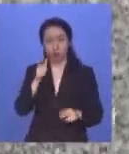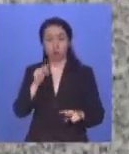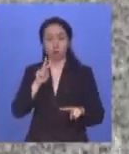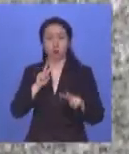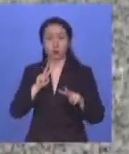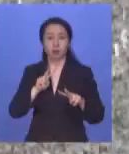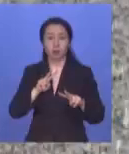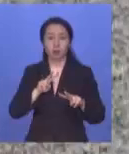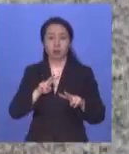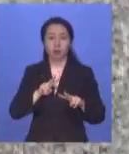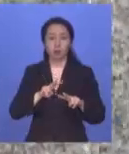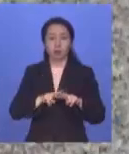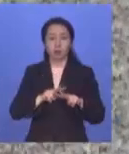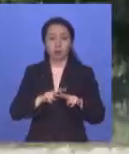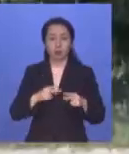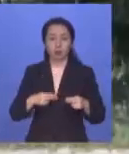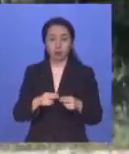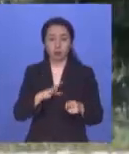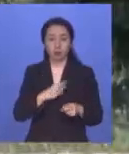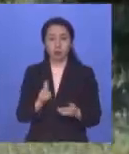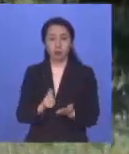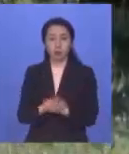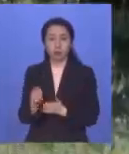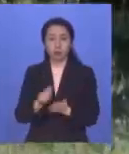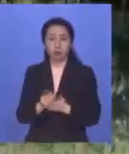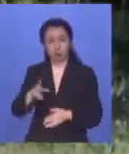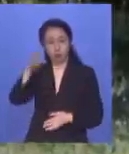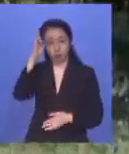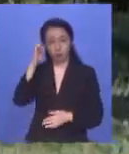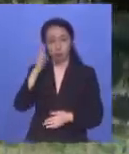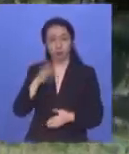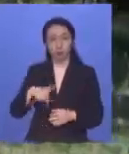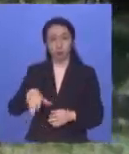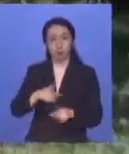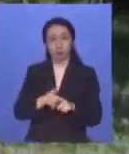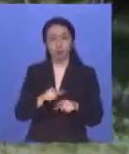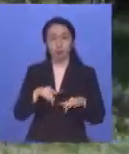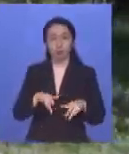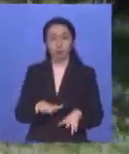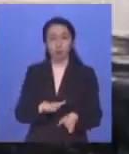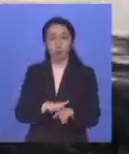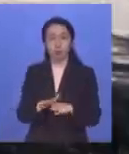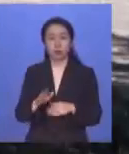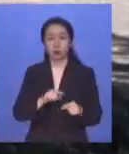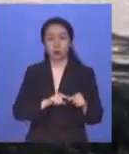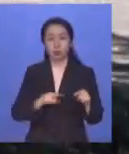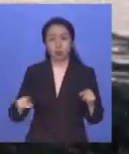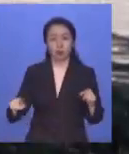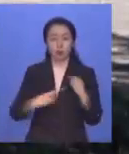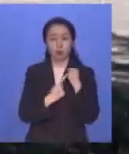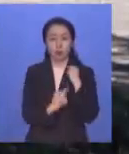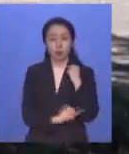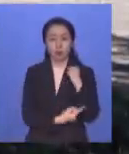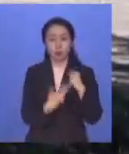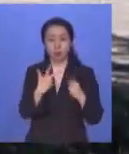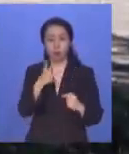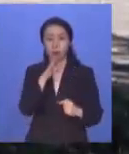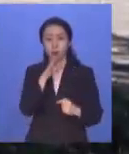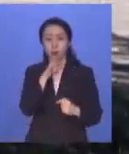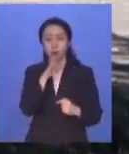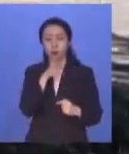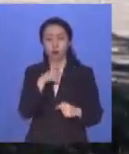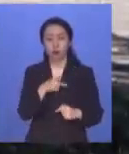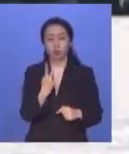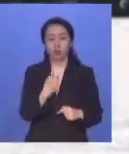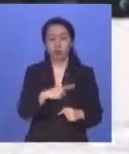ограничения свободы с возмещением ущерба в бюджет государства в полном объеме. Все эти действия совершались на протяжении последних 3 лет